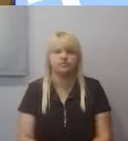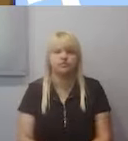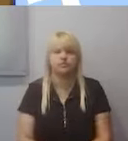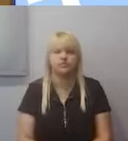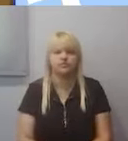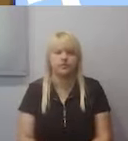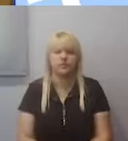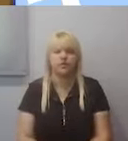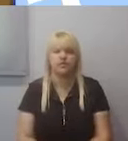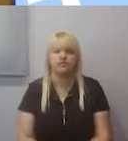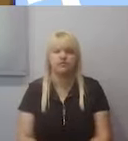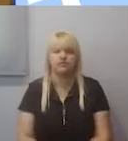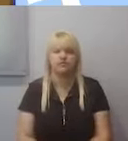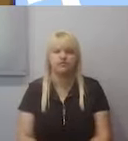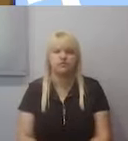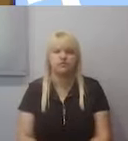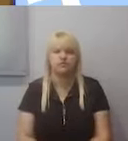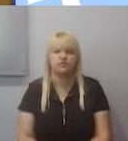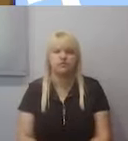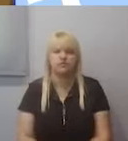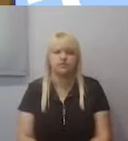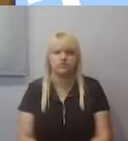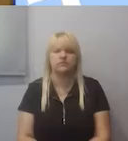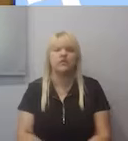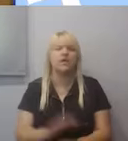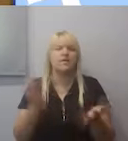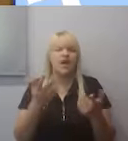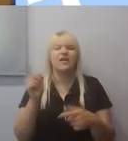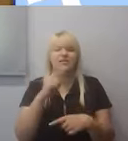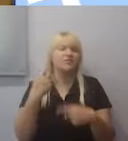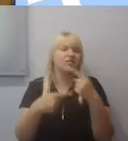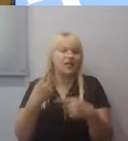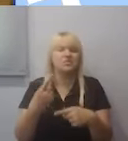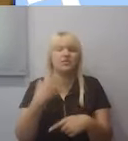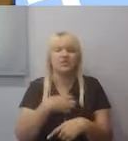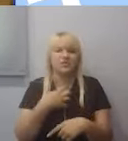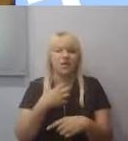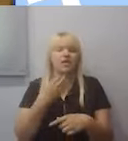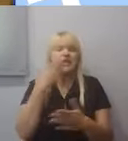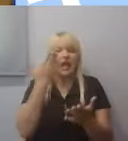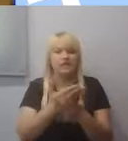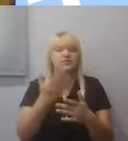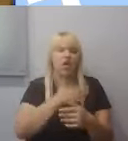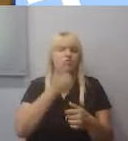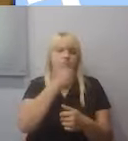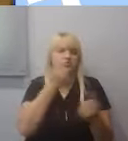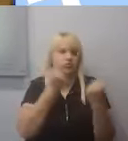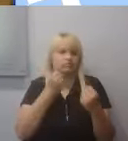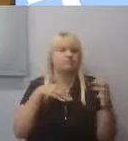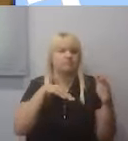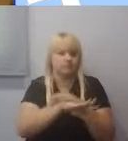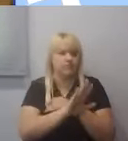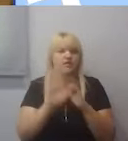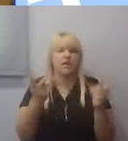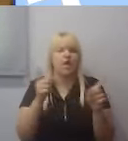jā savu personīgu jā vai ir vienmēr ieteicams evakvēties ar savu personīgo transportu vai arī ir situācijas